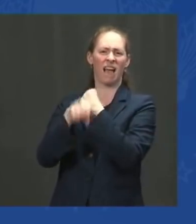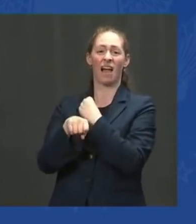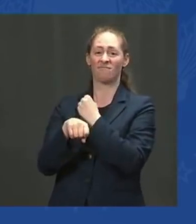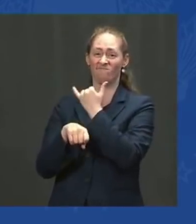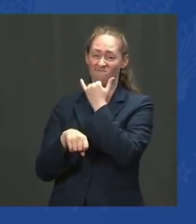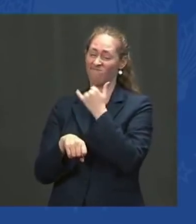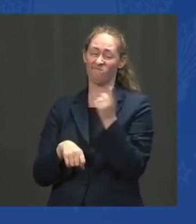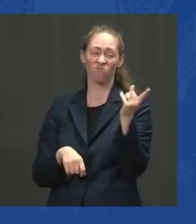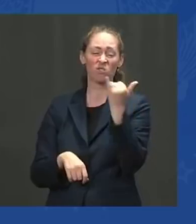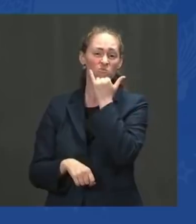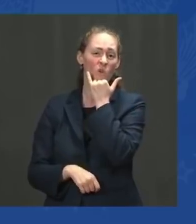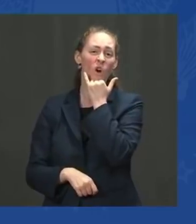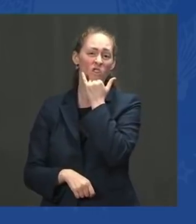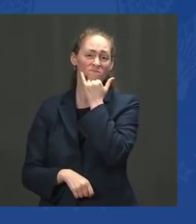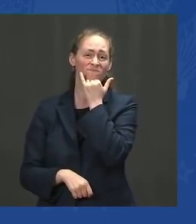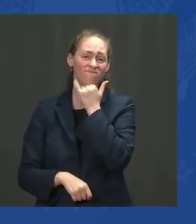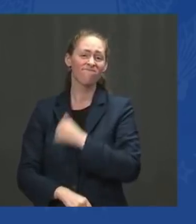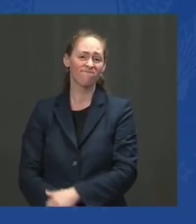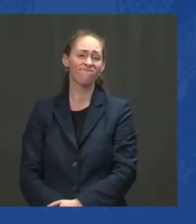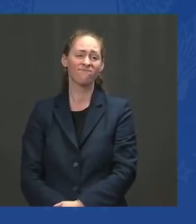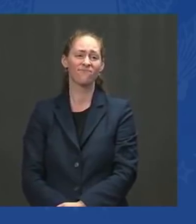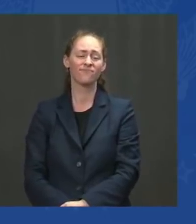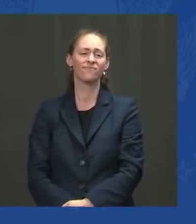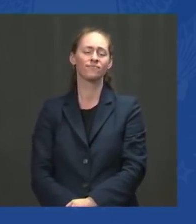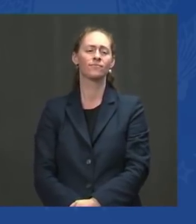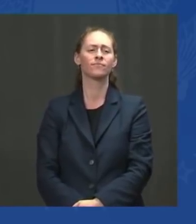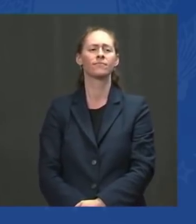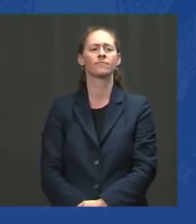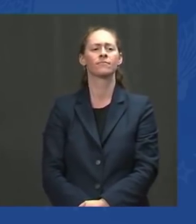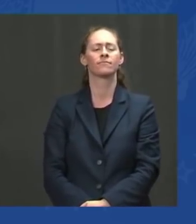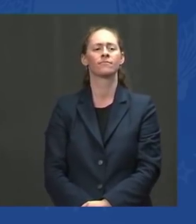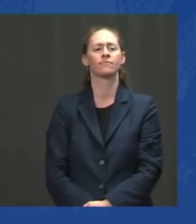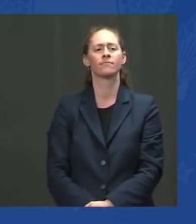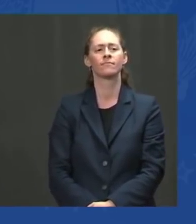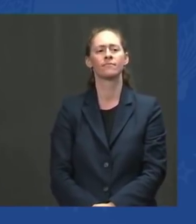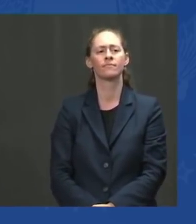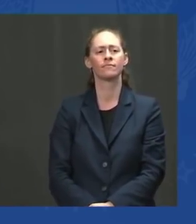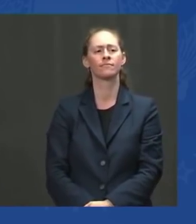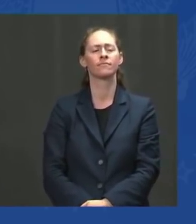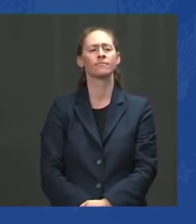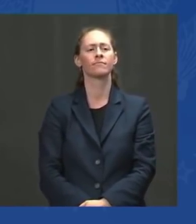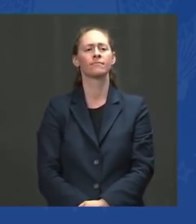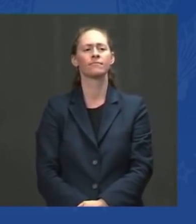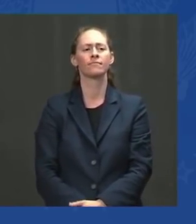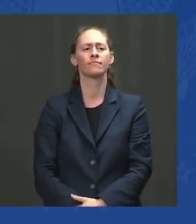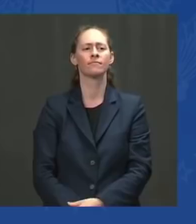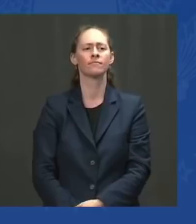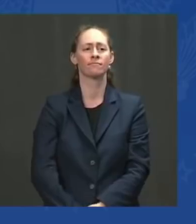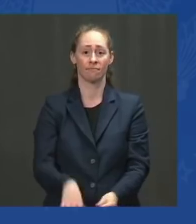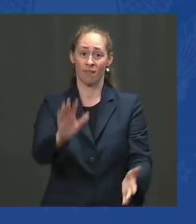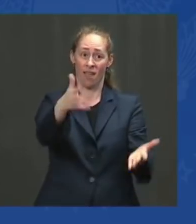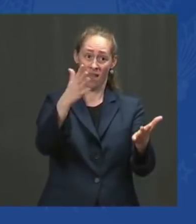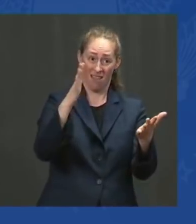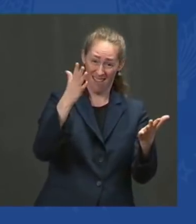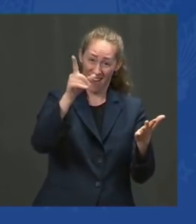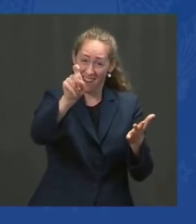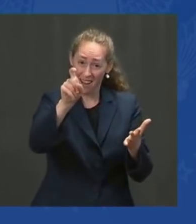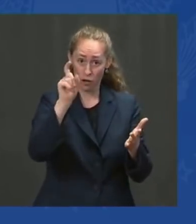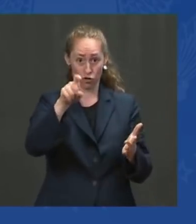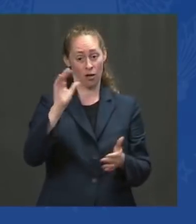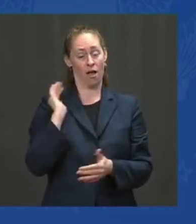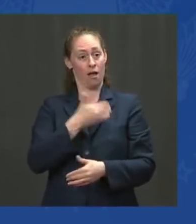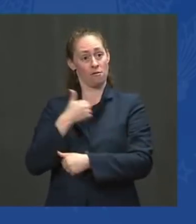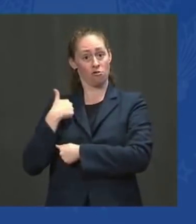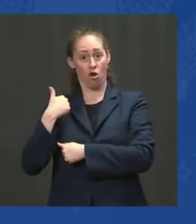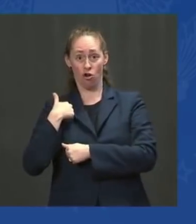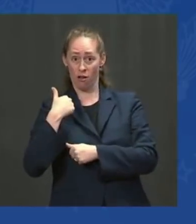那么这两天喀布尔的局势 在世界各地的媒体，尤其是很多中文媒体